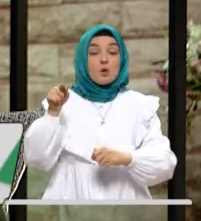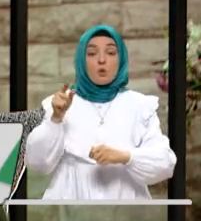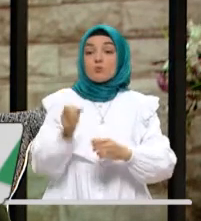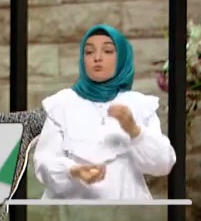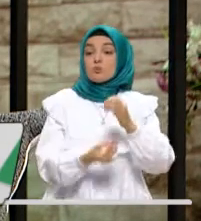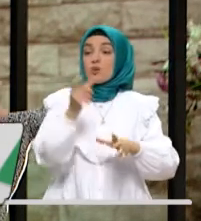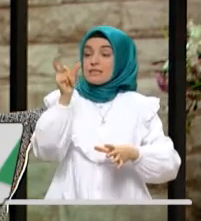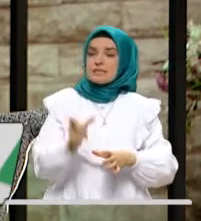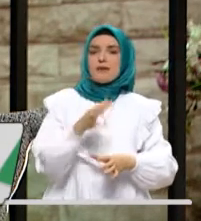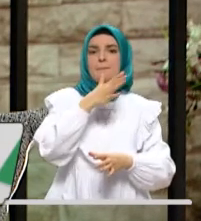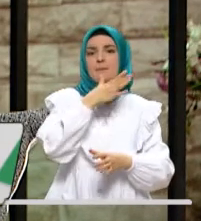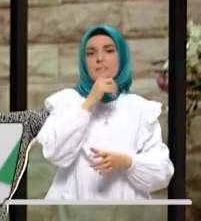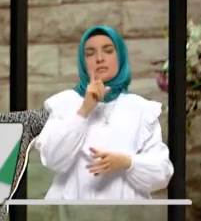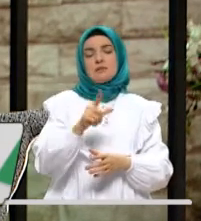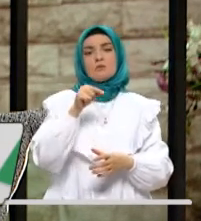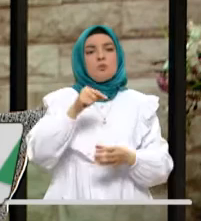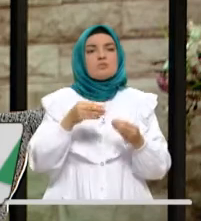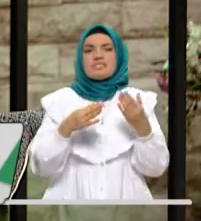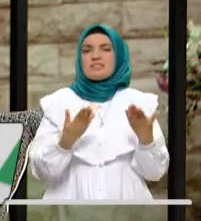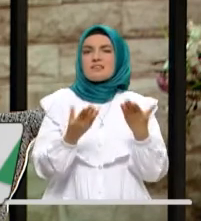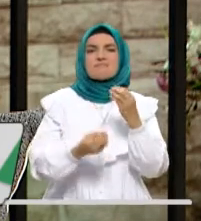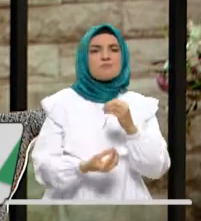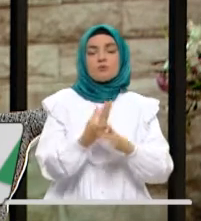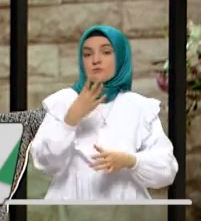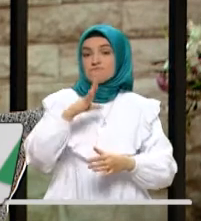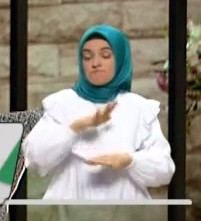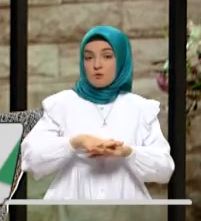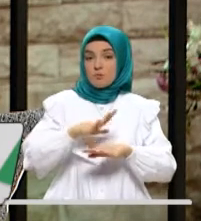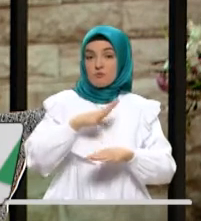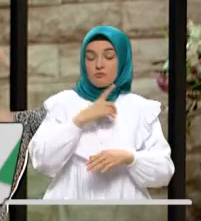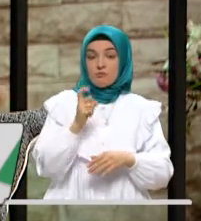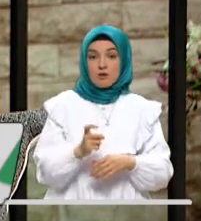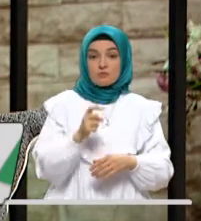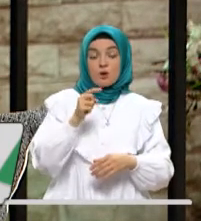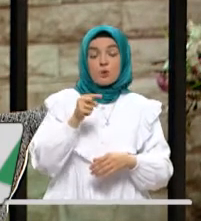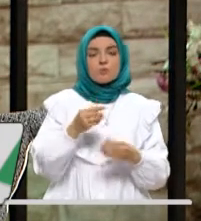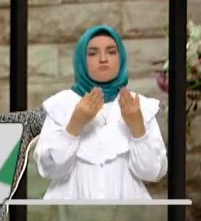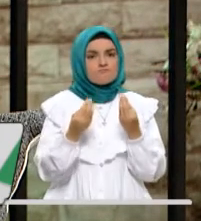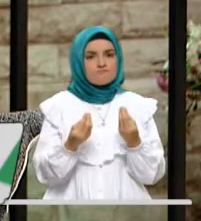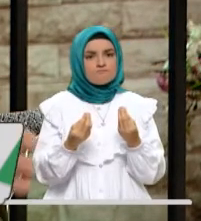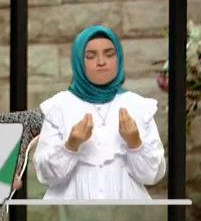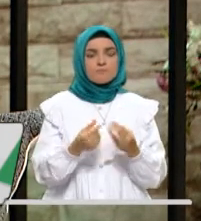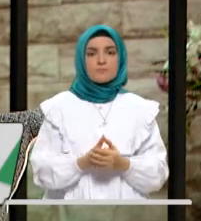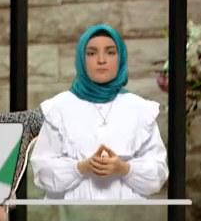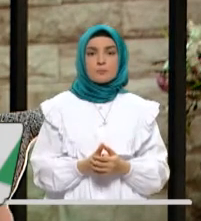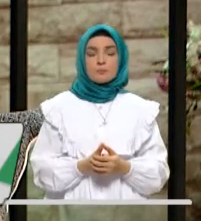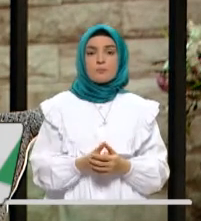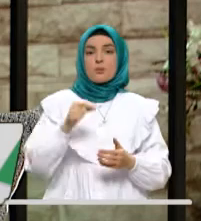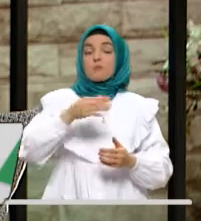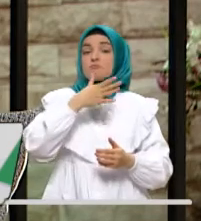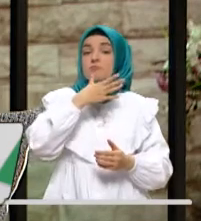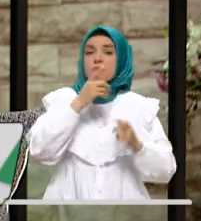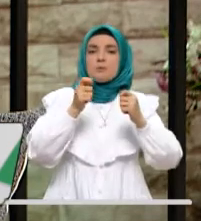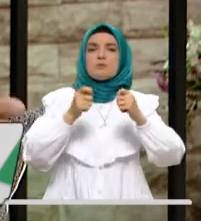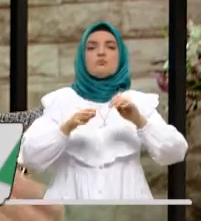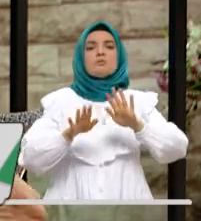bilmeniz lazım ki bu firma nasıl bir üreticidir? Nasıl hassasiyetleri var mıdır, yok mudur? Ya da bunu da bilmek zorunda